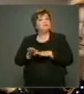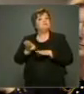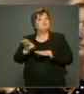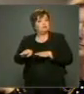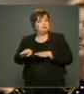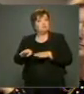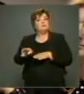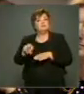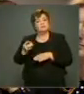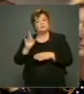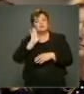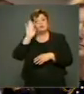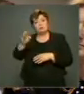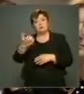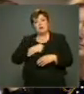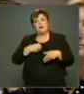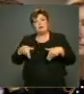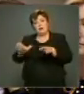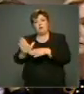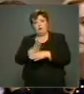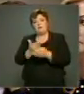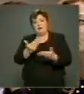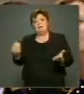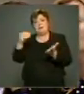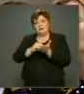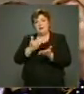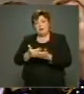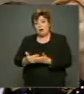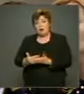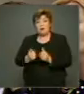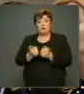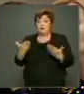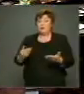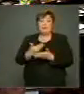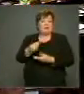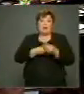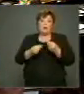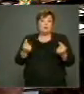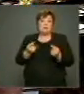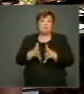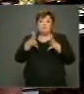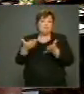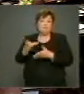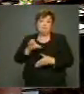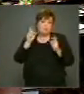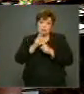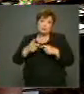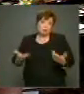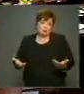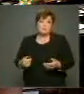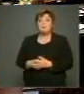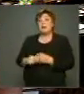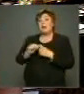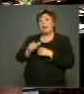peruspäyliin tulee jatkossa lisärahaa. Mutta mahdottomiin mekään emme tässä taloudellisessa tilanteessa pysty. Edustaja Tossalainen.